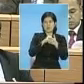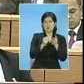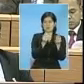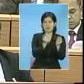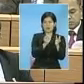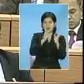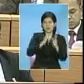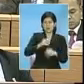ขอบคุณครับท่านทางครับ ah